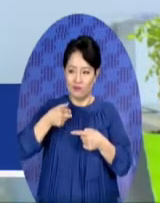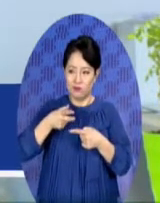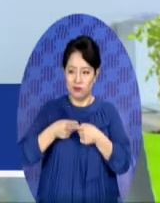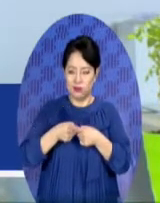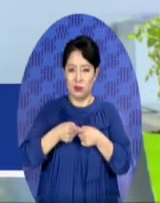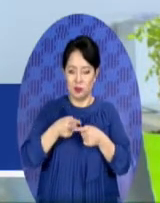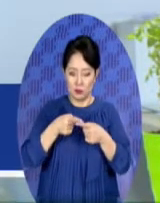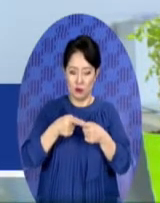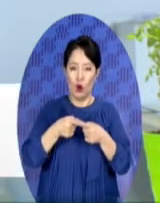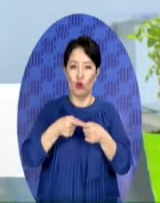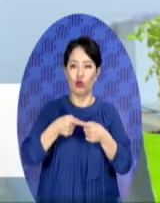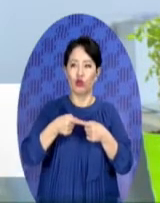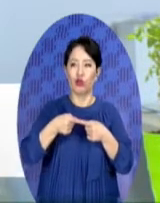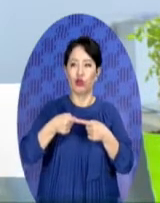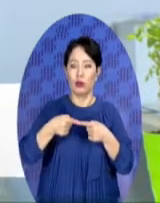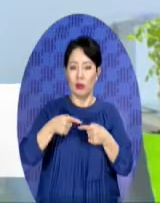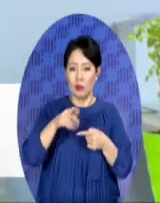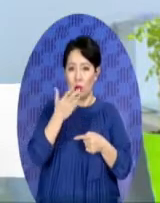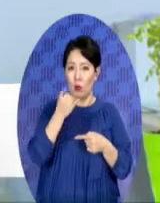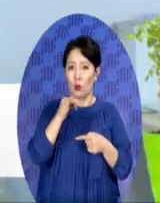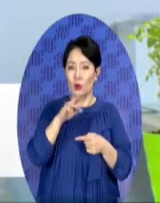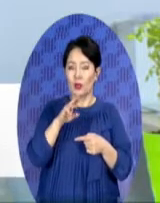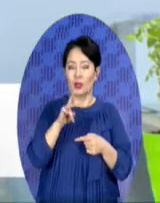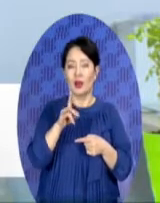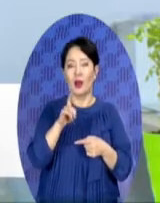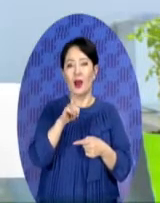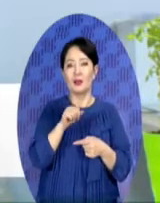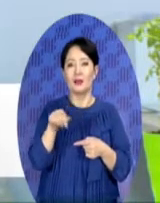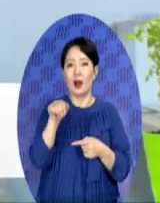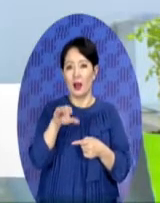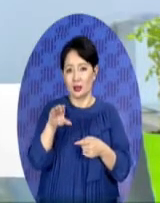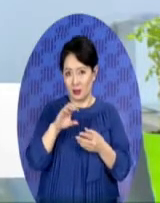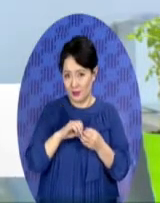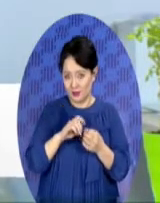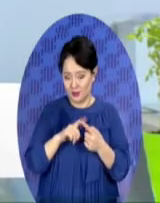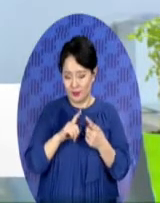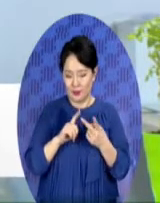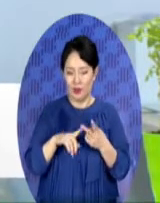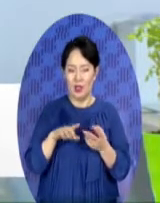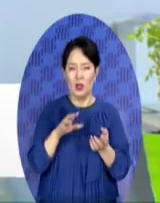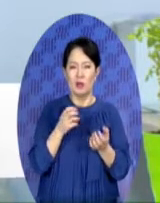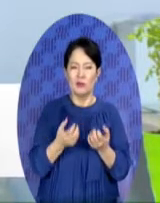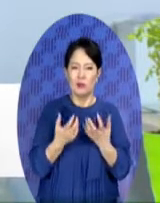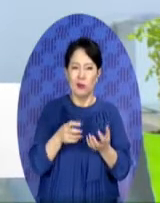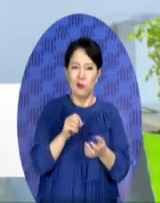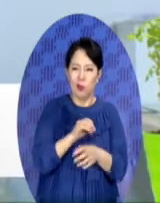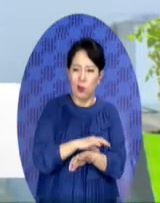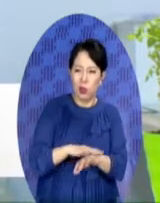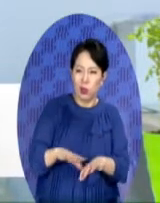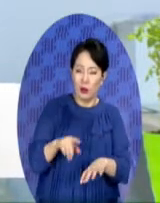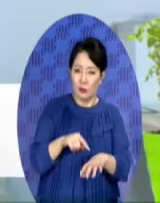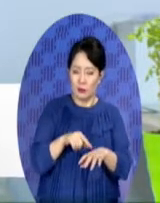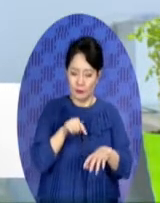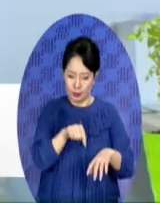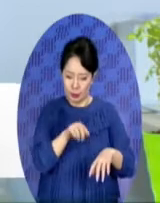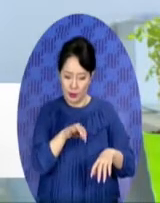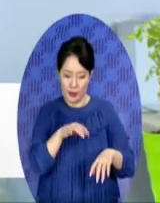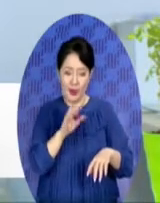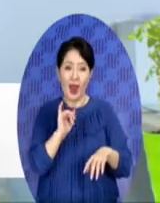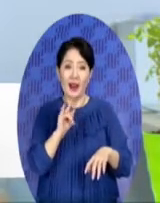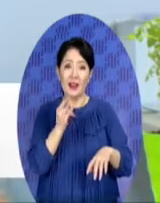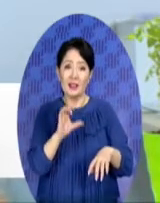өсөж сундаг юм уу яатас нэвтрүүлсэн байна. За төлөхийн тасагт маань микс систем буюу хамгийн сүүлийн орчин үеийн систем